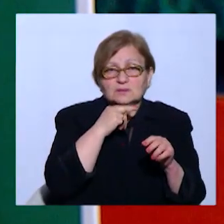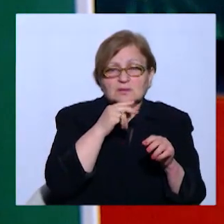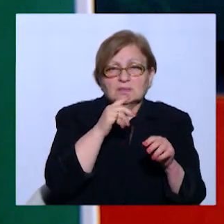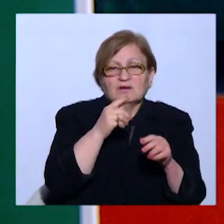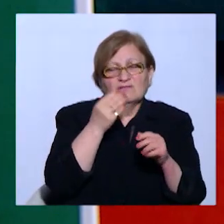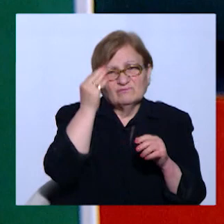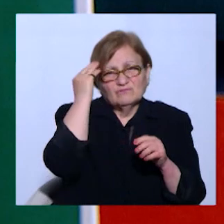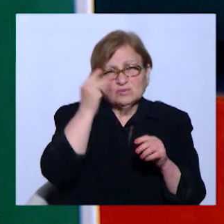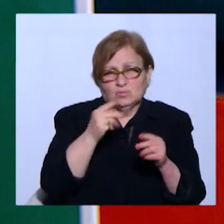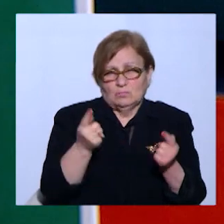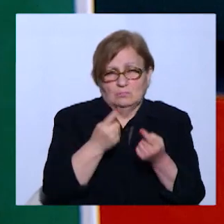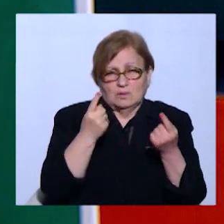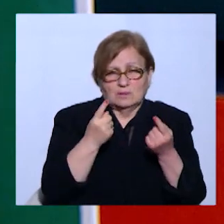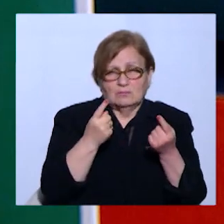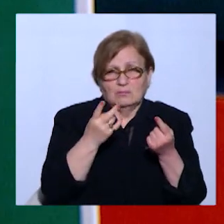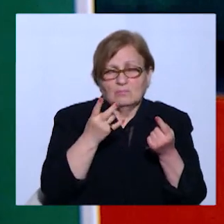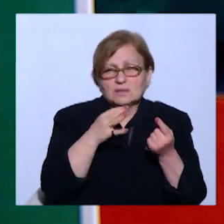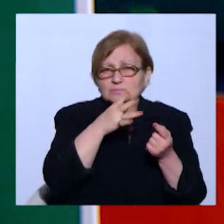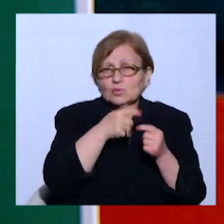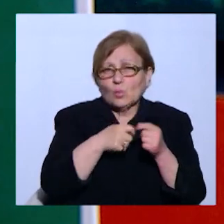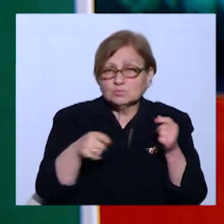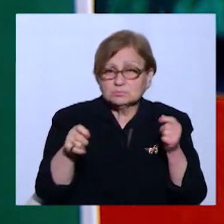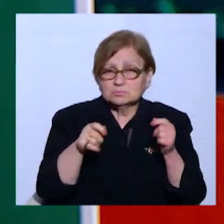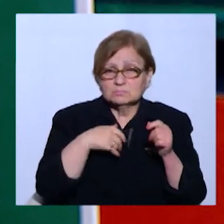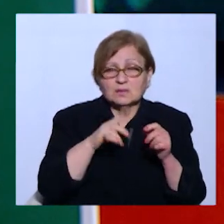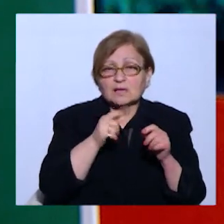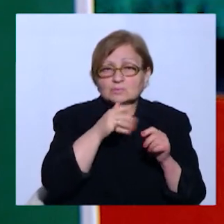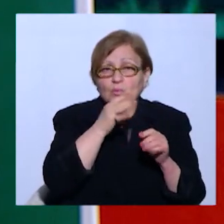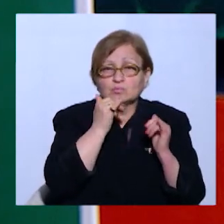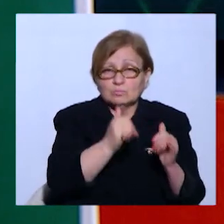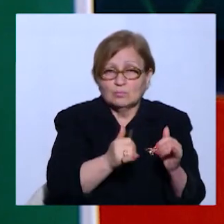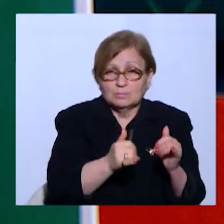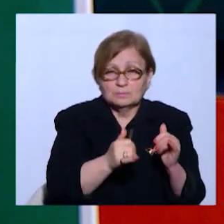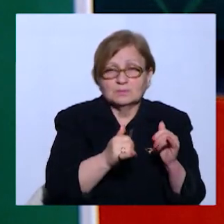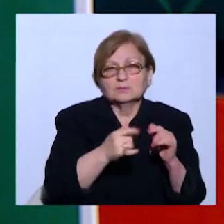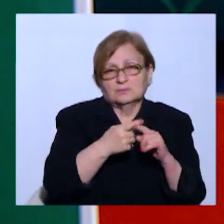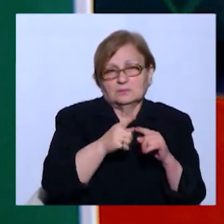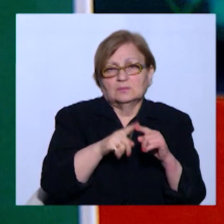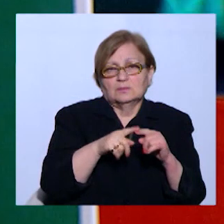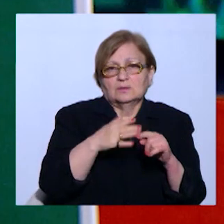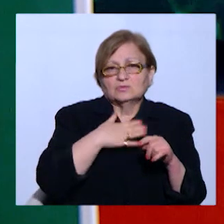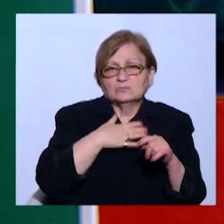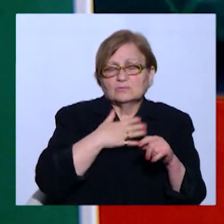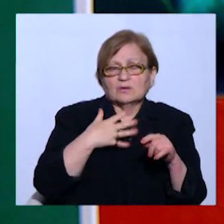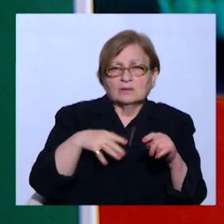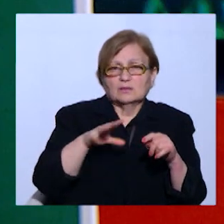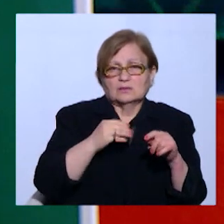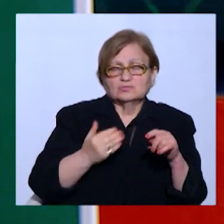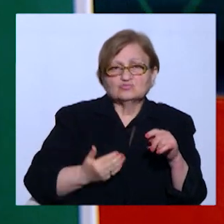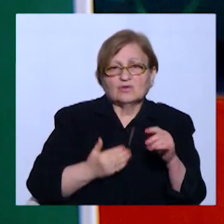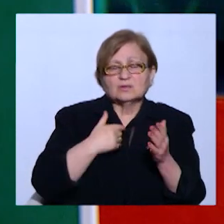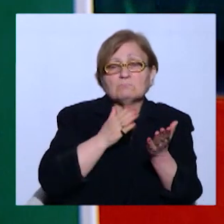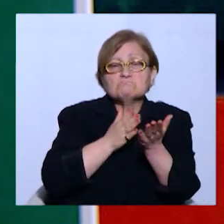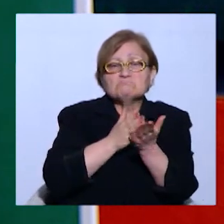მარტივ საკითხზე ასეთ დროს, ამდენ დროს რატო ვუთმობ? იმიტომ რომ მთელი ჩვენი მიზანი